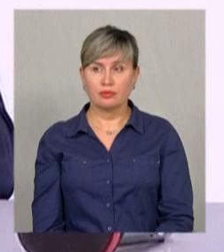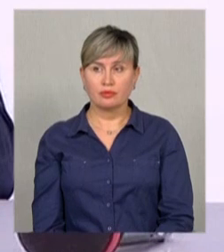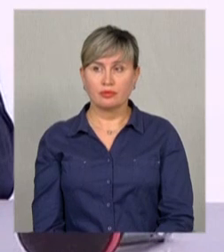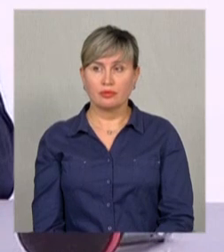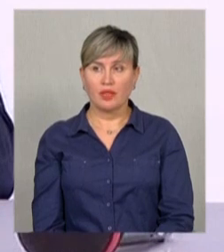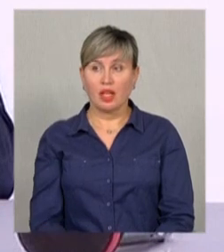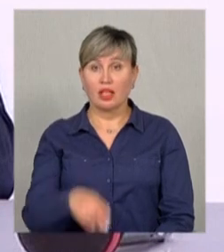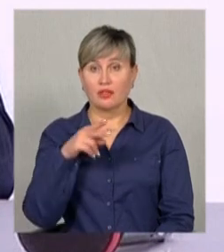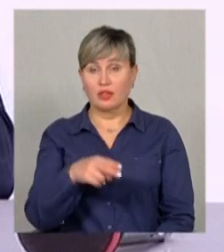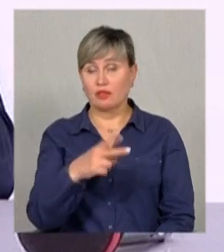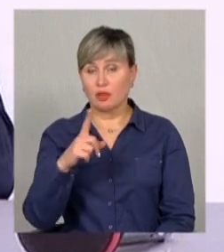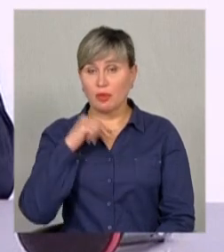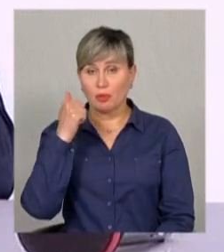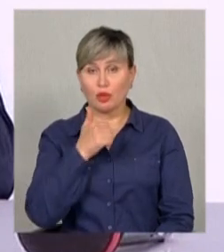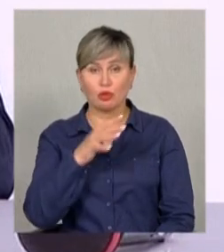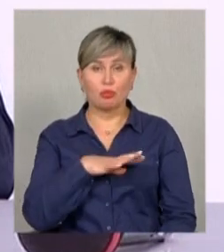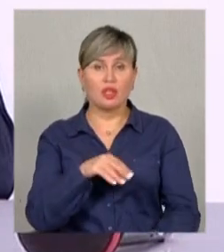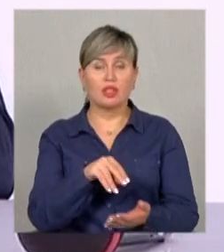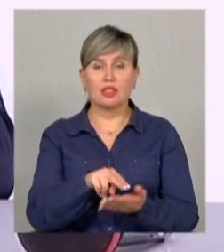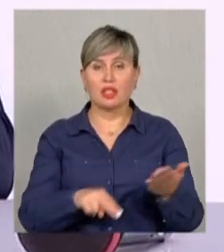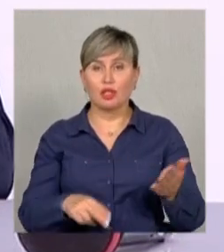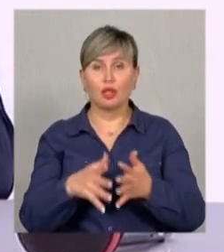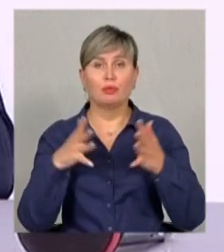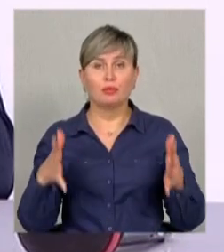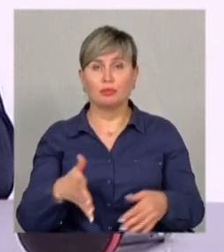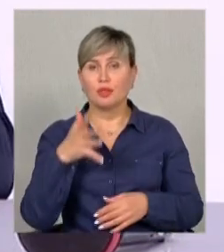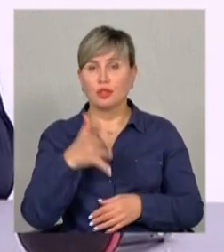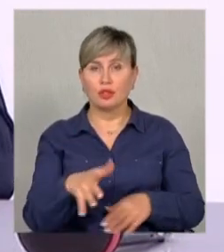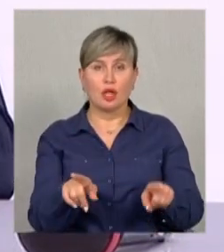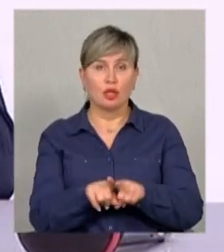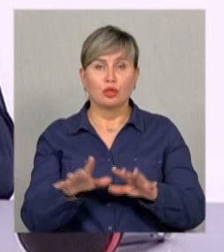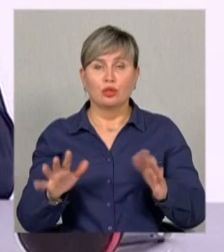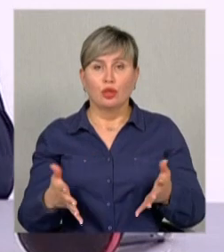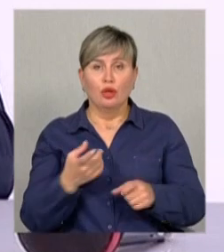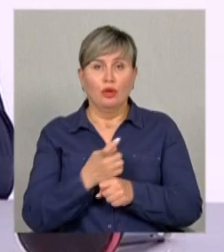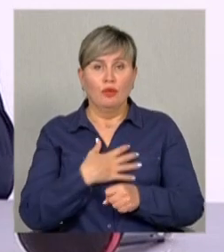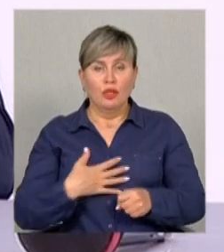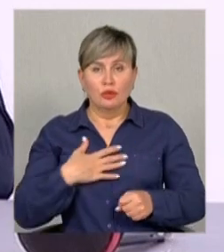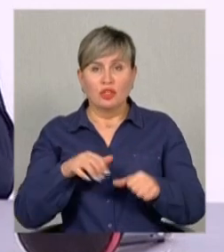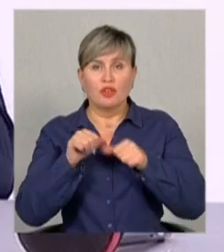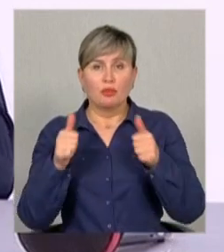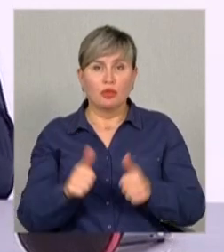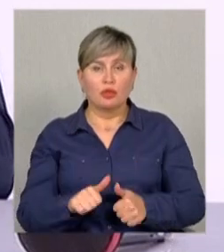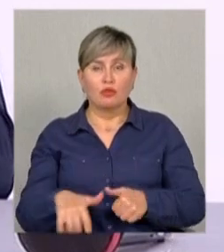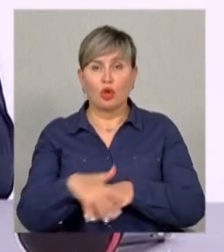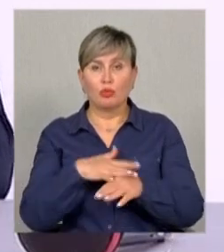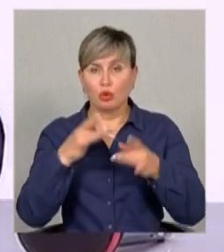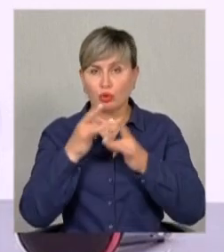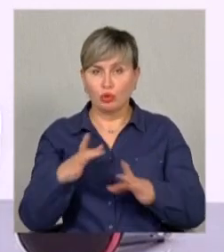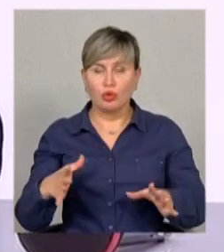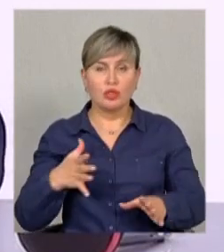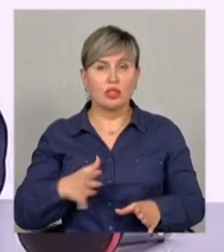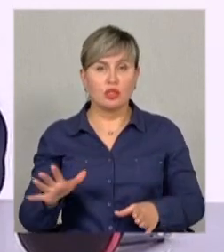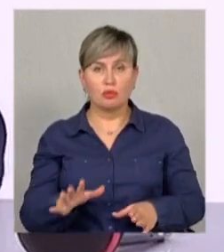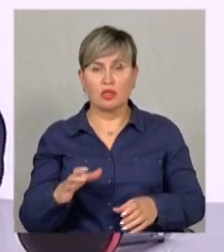В 2021 году было зарегистрировано более 5000 таких случаев. Очень важно сформировать в обществе культуру нетерпимости